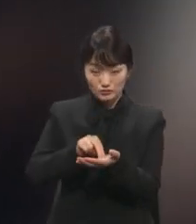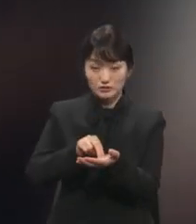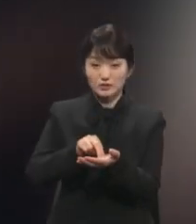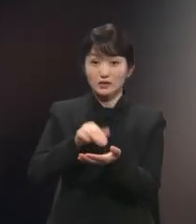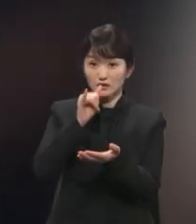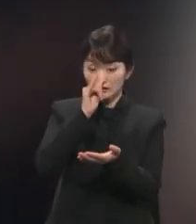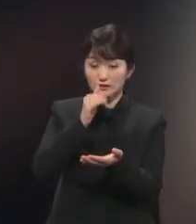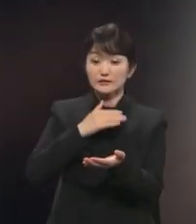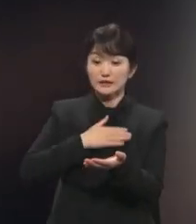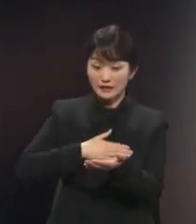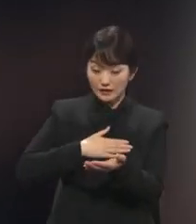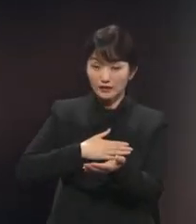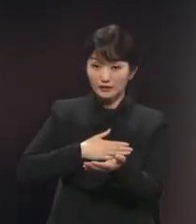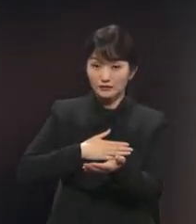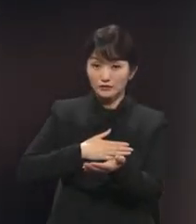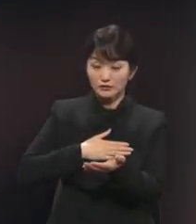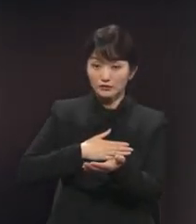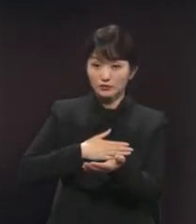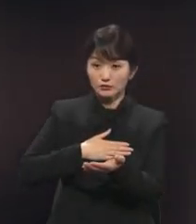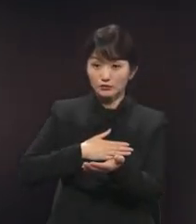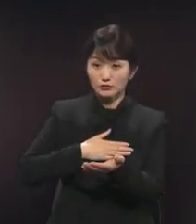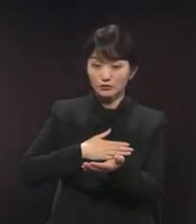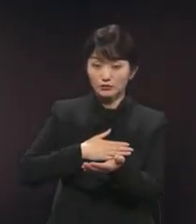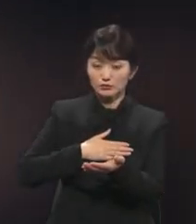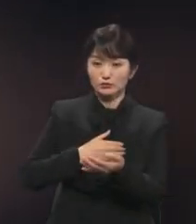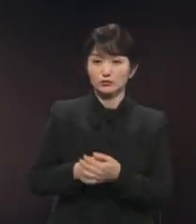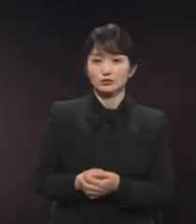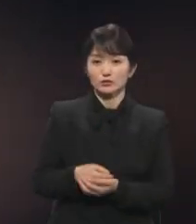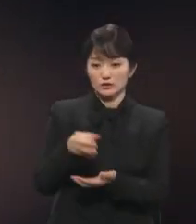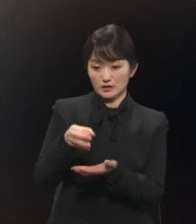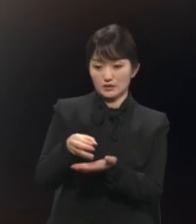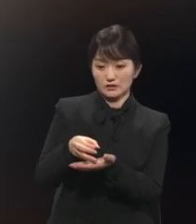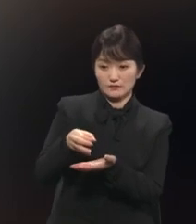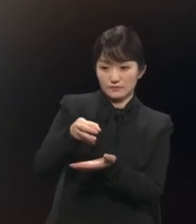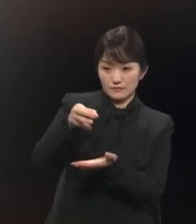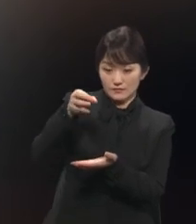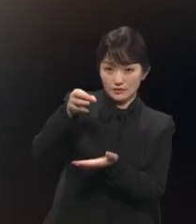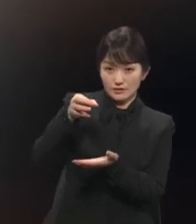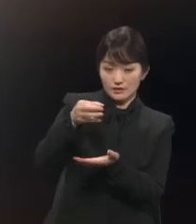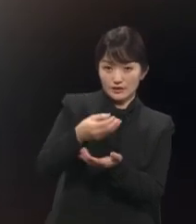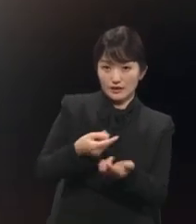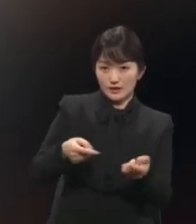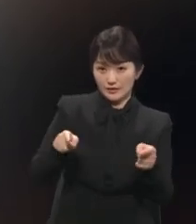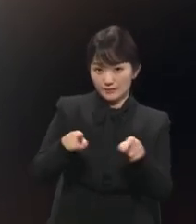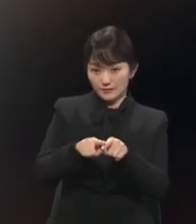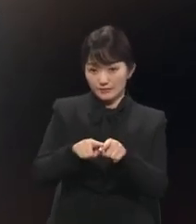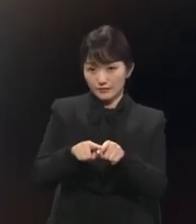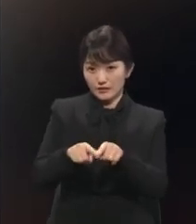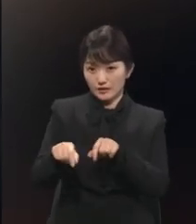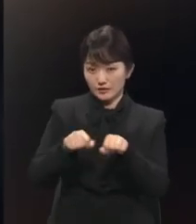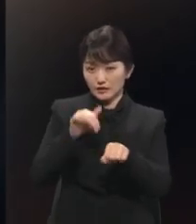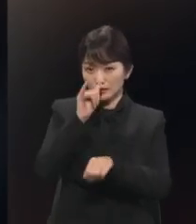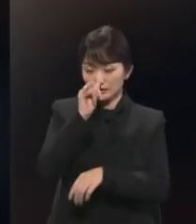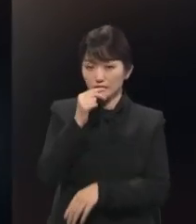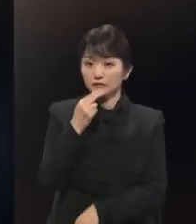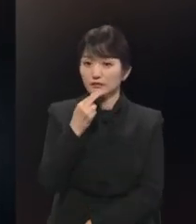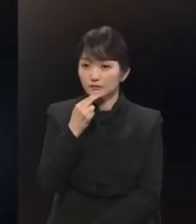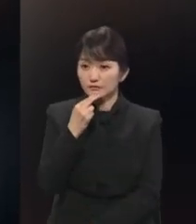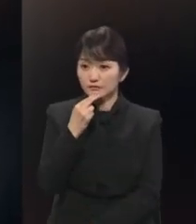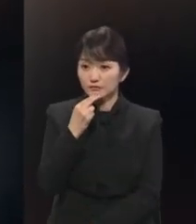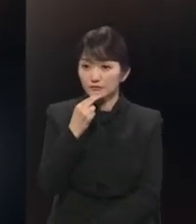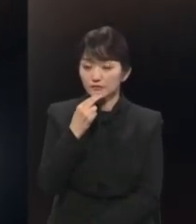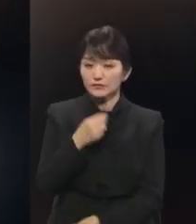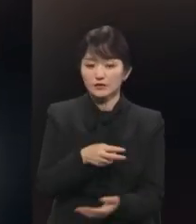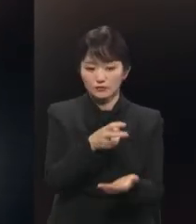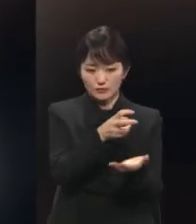행위라 그런 것들 재산을 좀 증시는 어떤 행위를 같이 한 부분이 있느냐 요런 것들은 좀 법률적으로 공모를